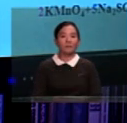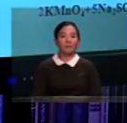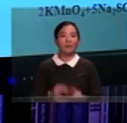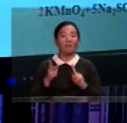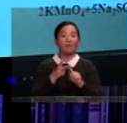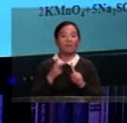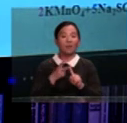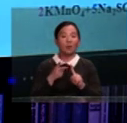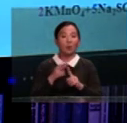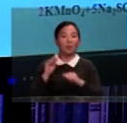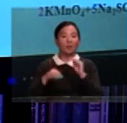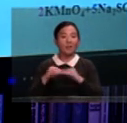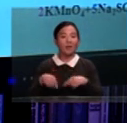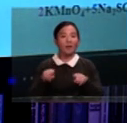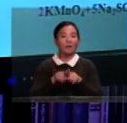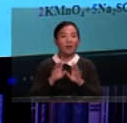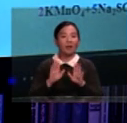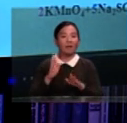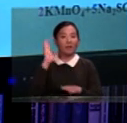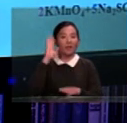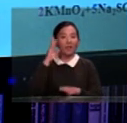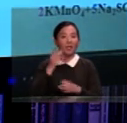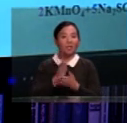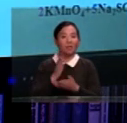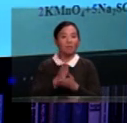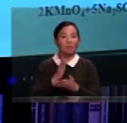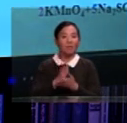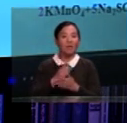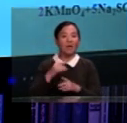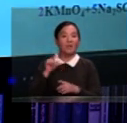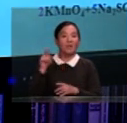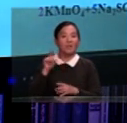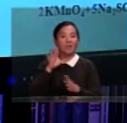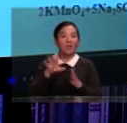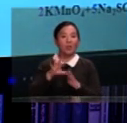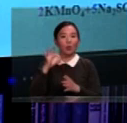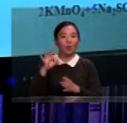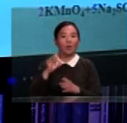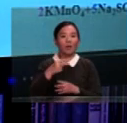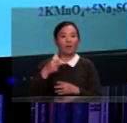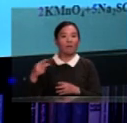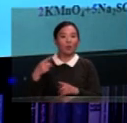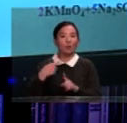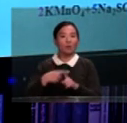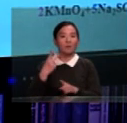Во второй реакции, так как вода имеет заряд 0, будет равна плюс 2.